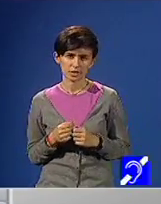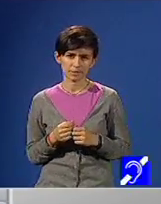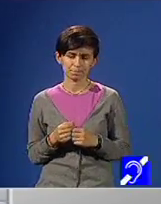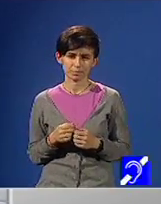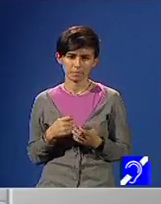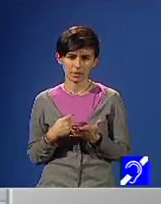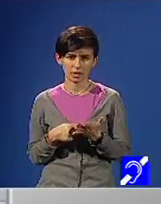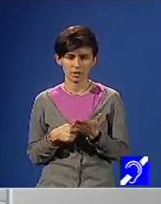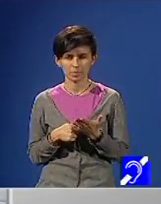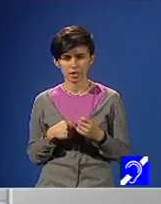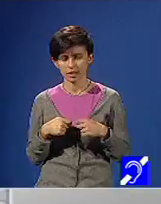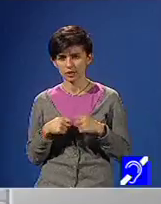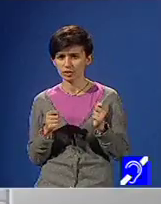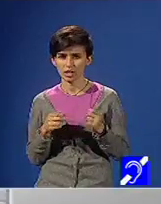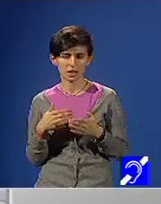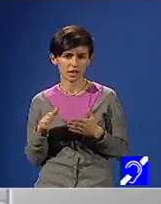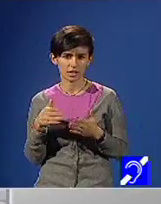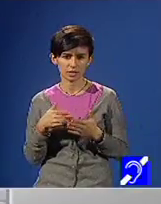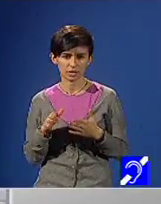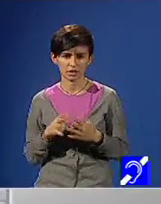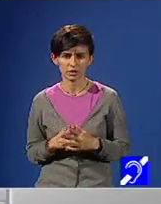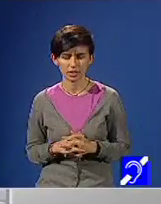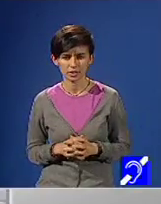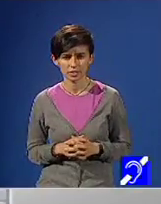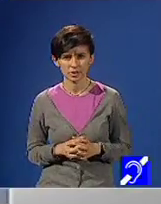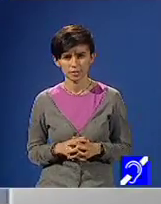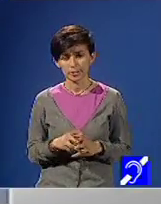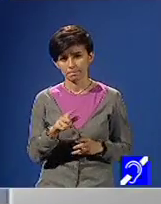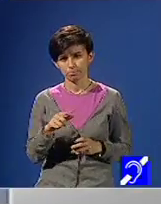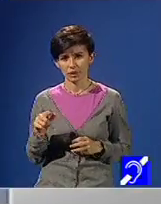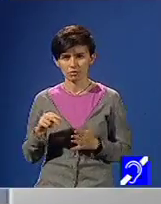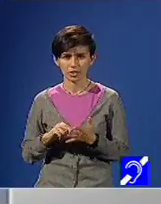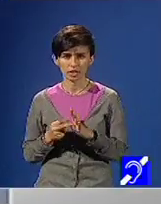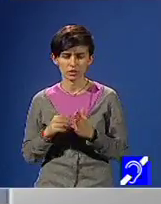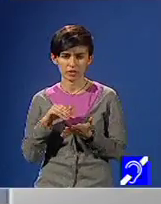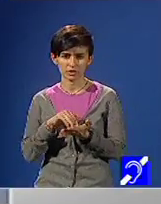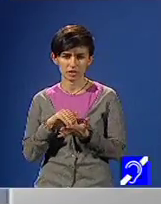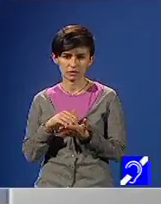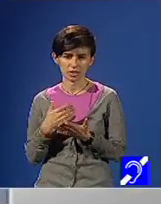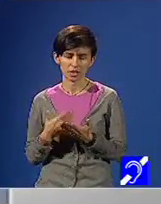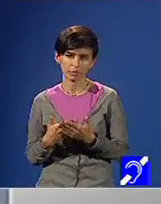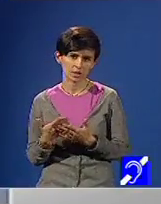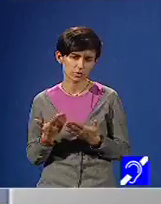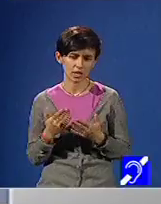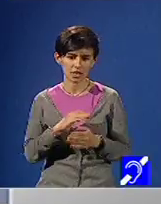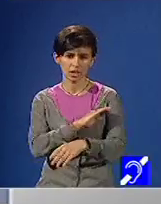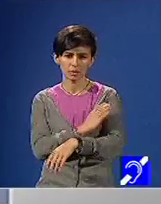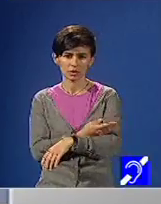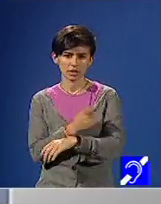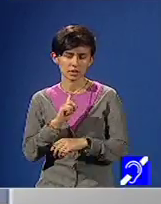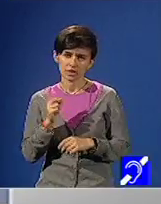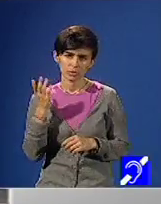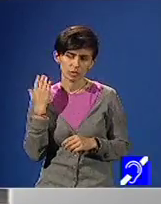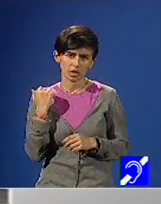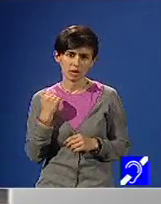acoperirea totală a cheltuielilor. Deși voi acoperiți o nevoie pentru care autoritățile nu au întotdeauna mijloace de